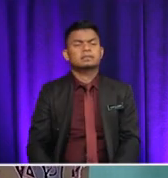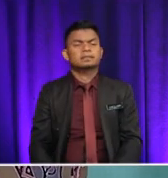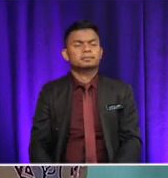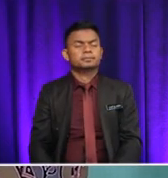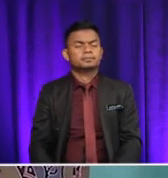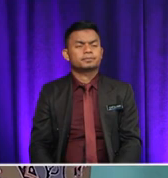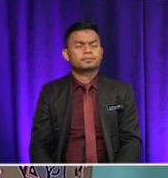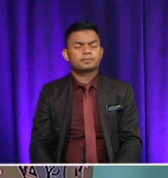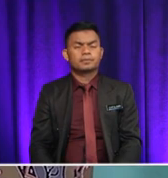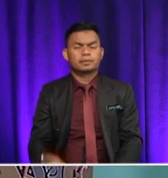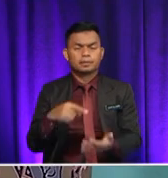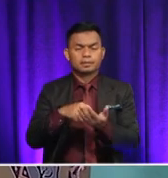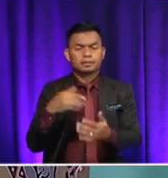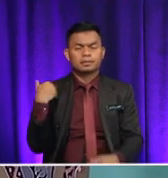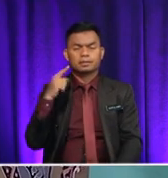lukisan isometri